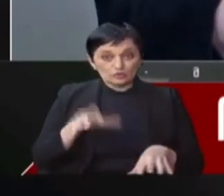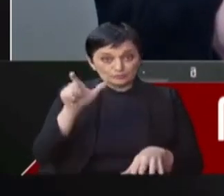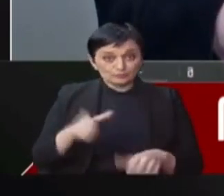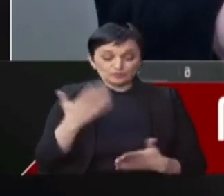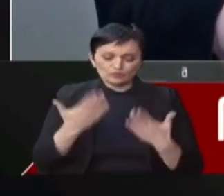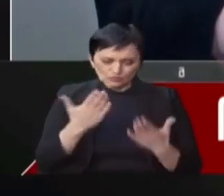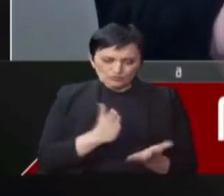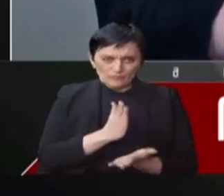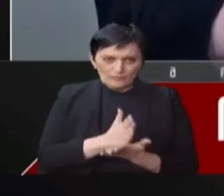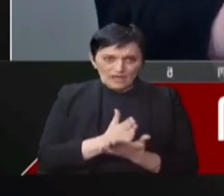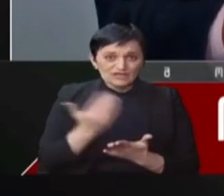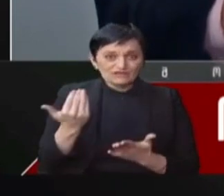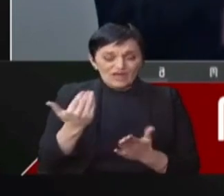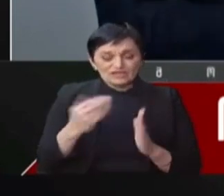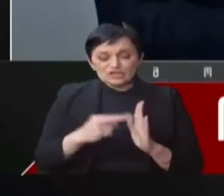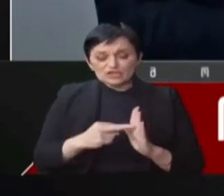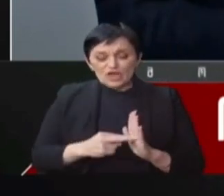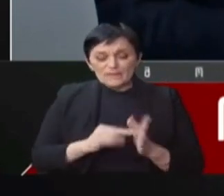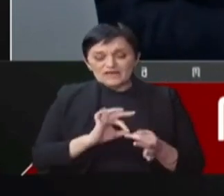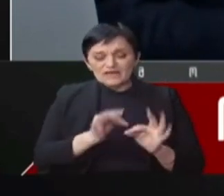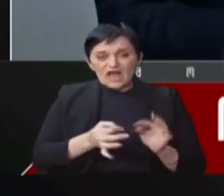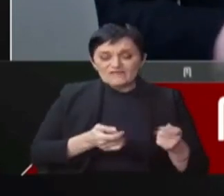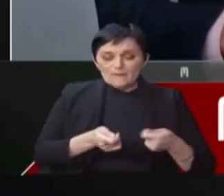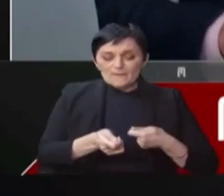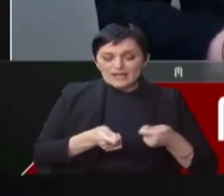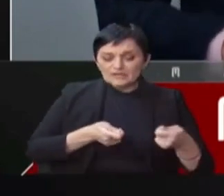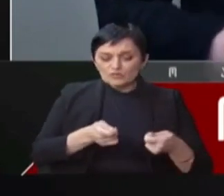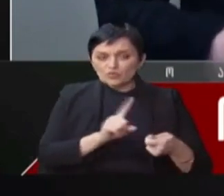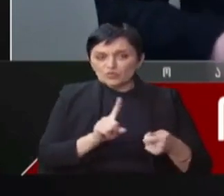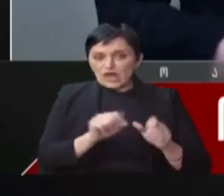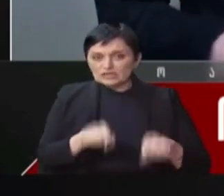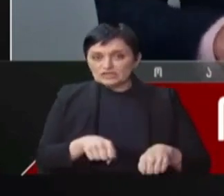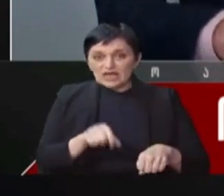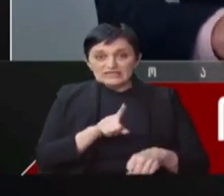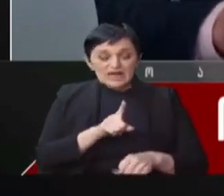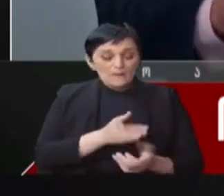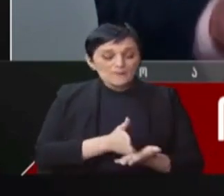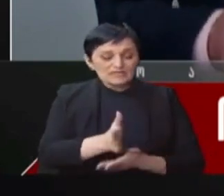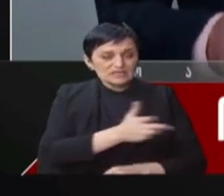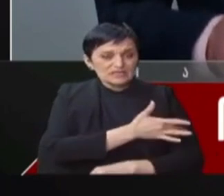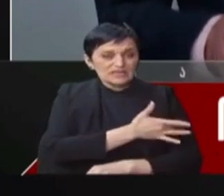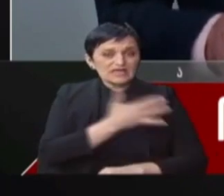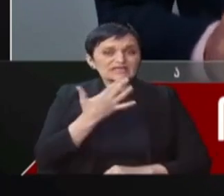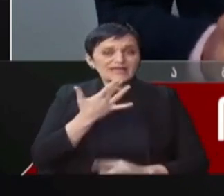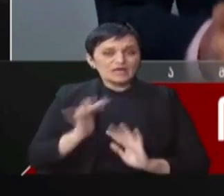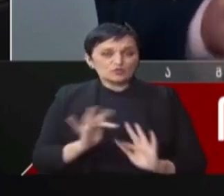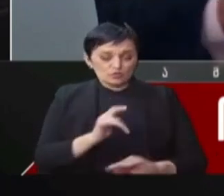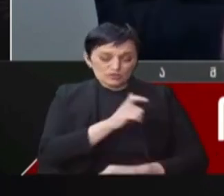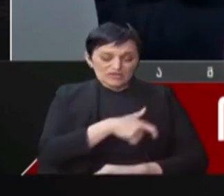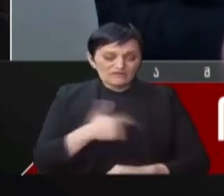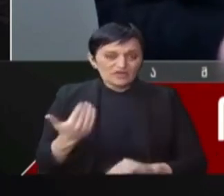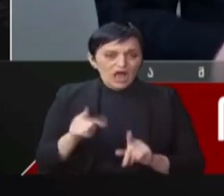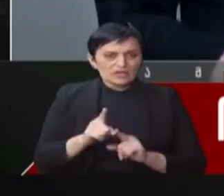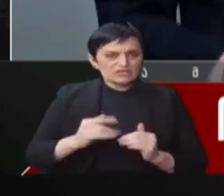Თუ არსებობდა თქვენი შეფასებით გარკვეული მანიპულაციის საშუალება, რა მიზანს ემსახურება ნაციონალური მოძრაობის წევრების მხრიდან